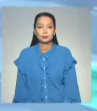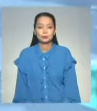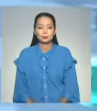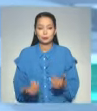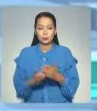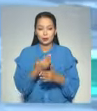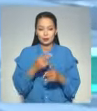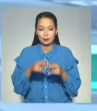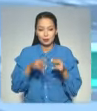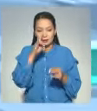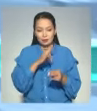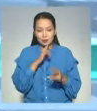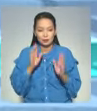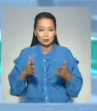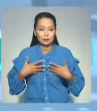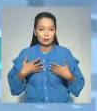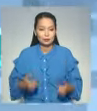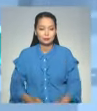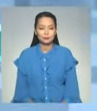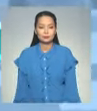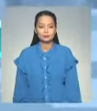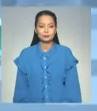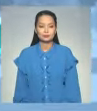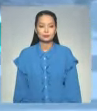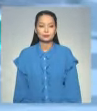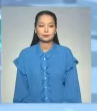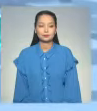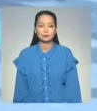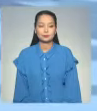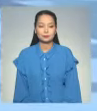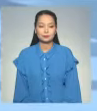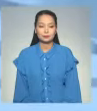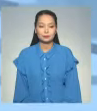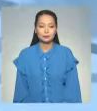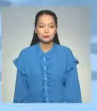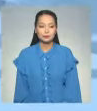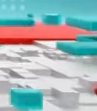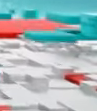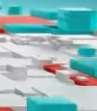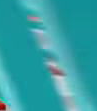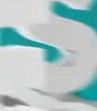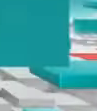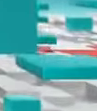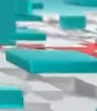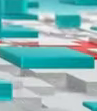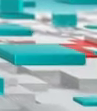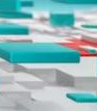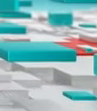Бізге берілген уақыт осымен тәмәм. Арғалай жаңалықтарымыздың орыс тіліндегі нұсқасын көріңіздер. Аман сау болайық.